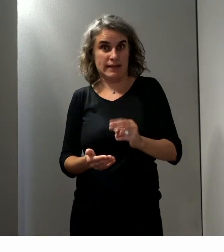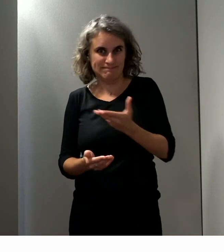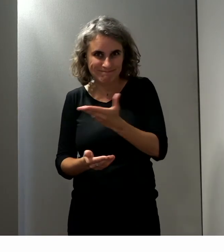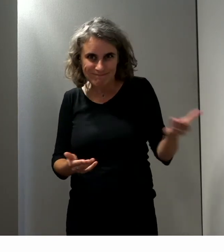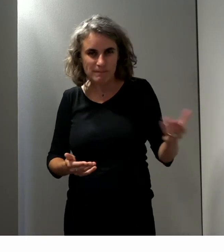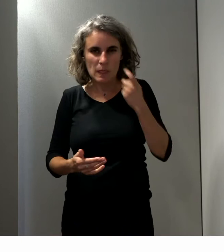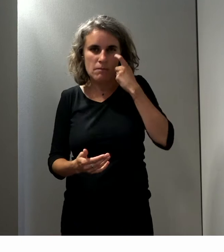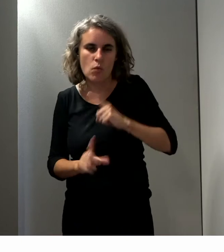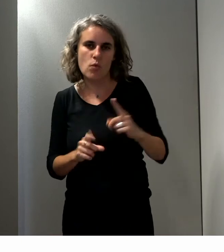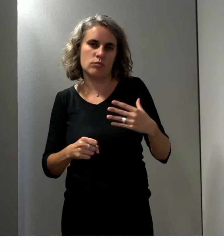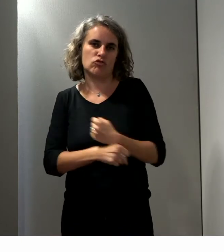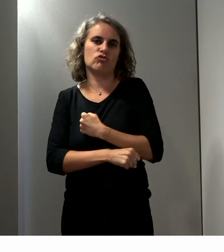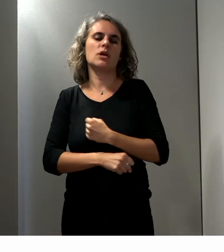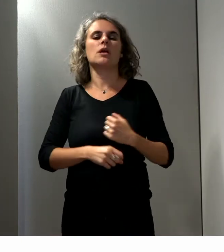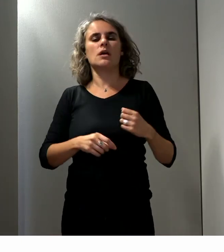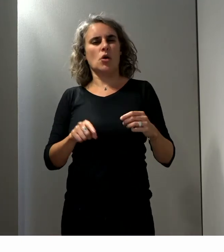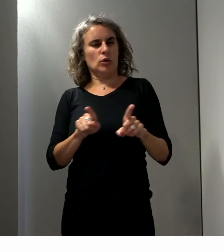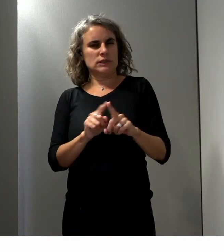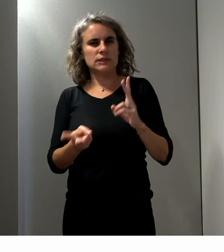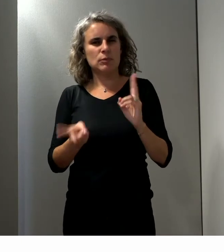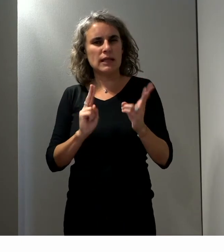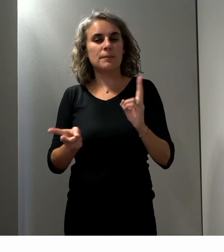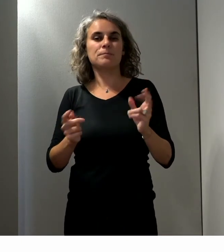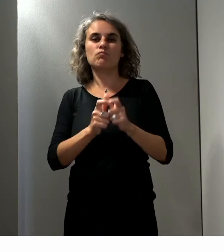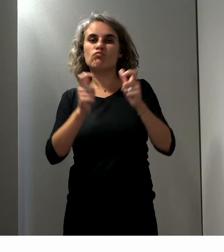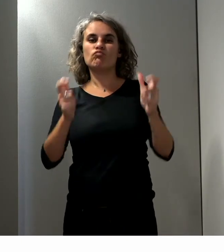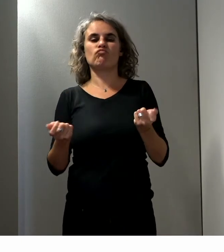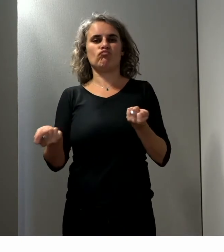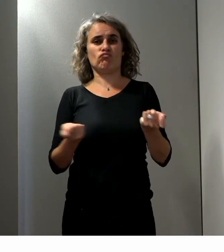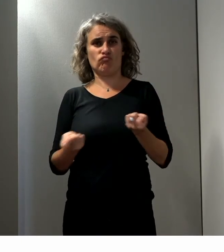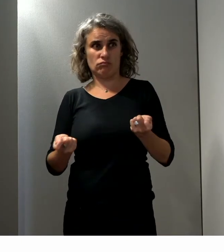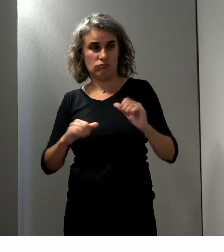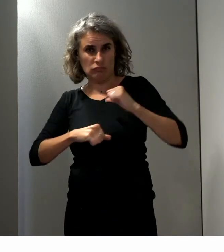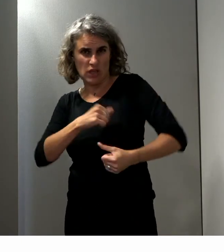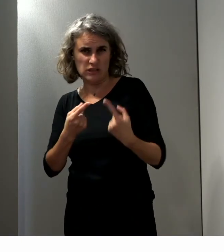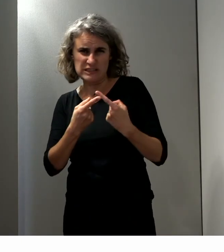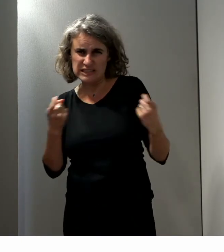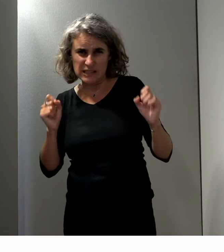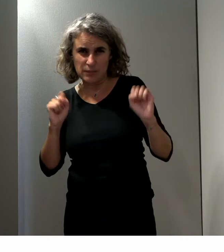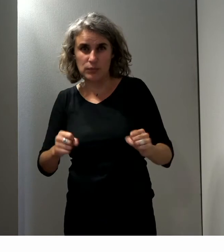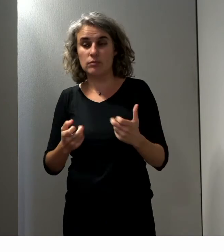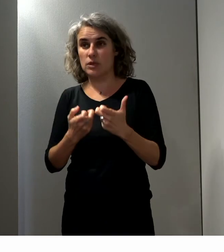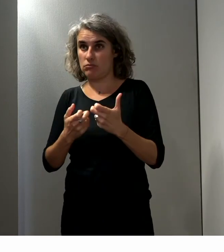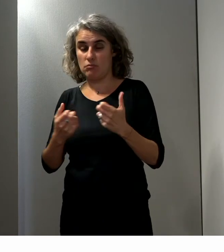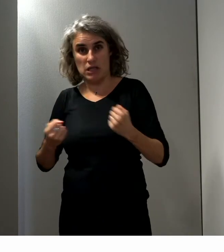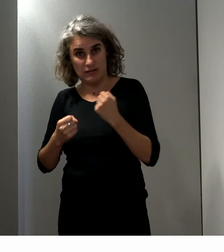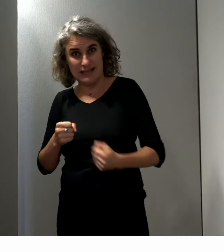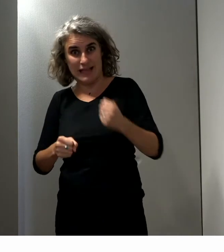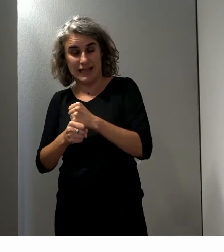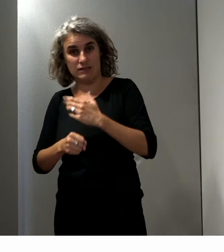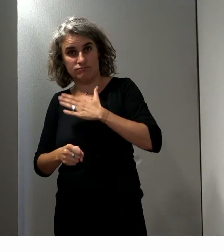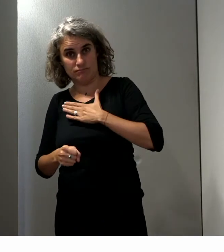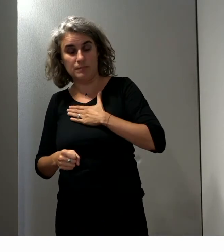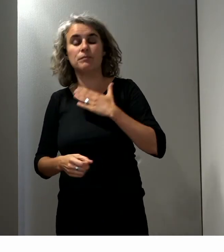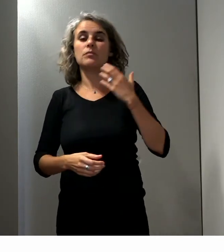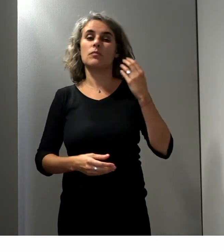assez. Il y a peut-être un élément à dire sur entreprendre, ça peut prendre 1000 formes différentes. Effectivement, créer déjà sa propre activité,